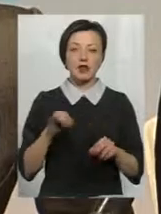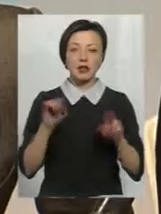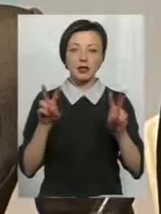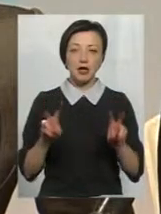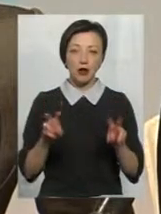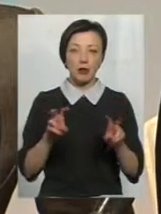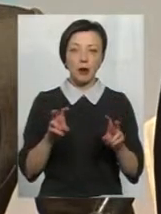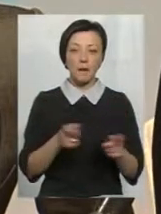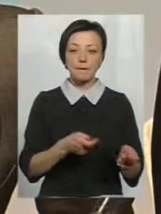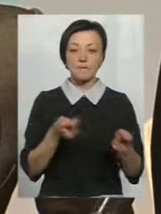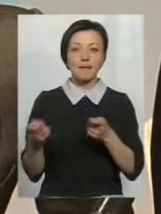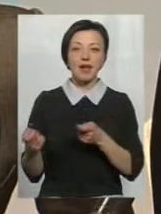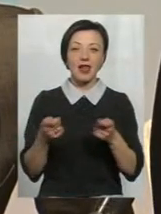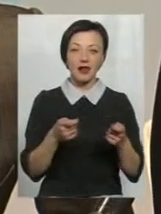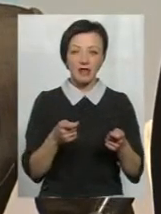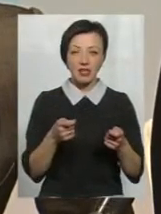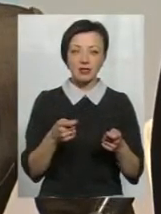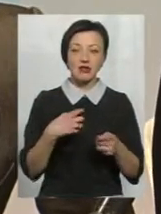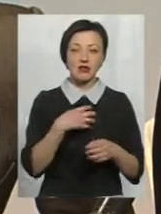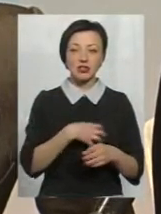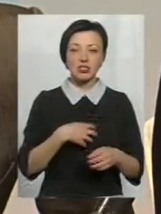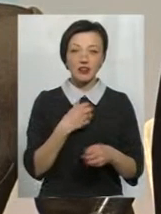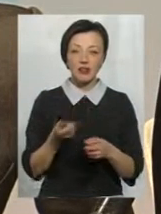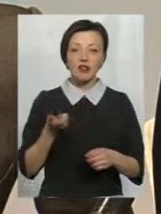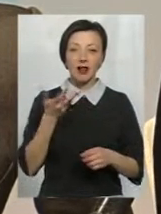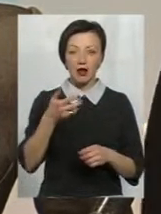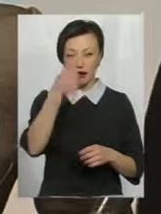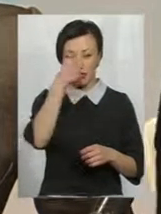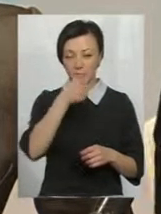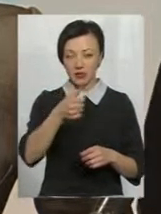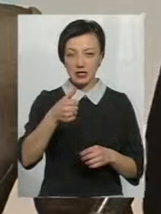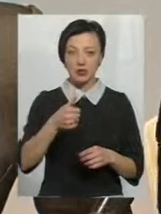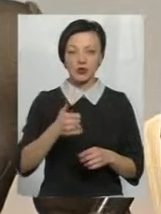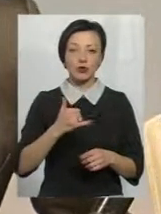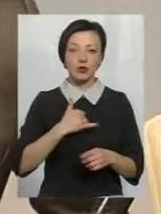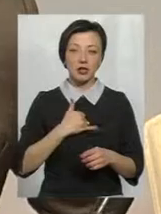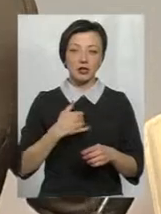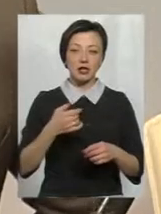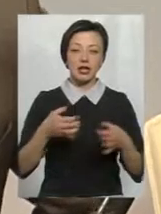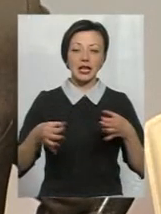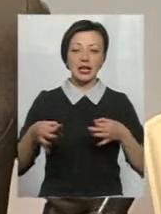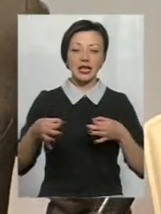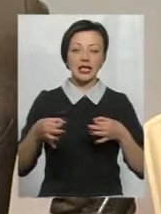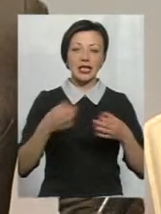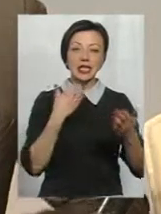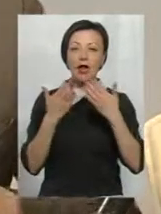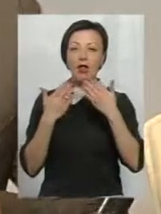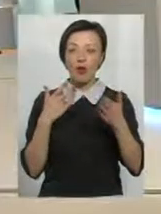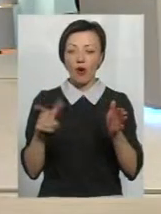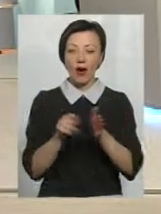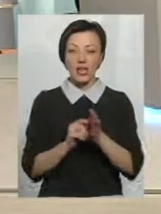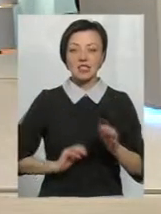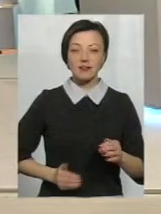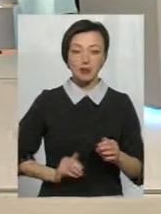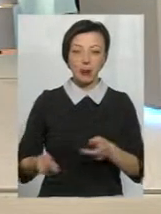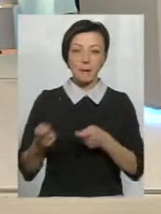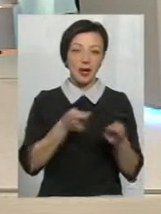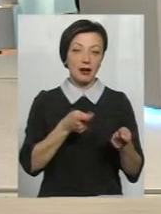там перевезень, вона топова вже декілька місяців, тому що в нас йде такий діалог з перевізниками, і ми просто